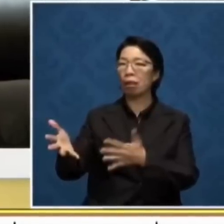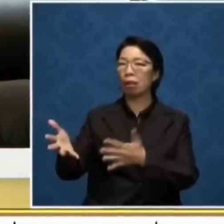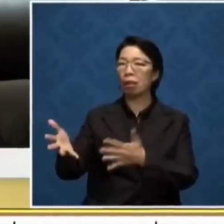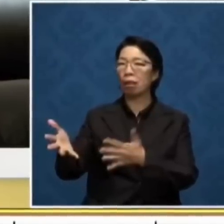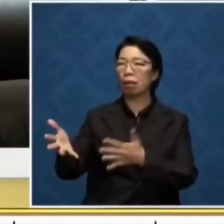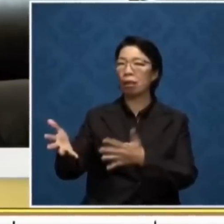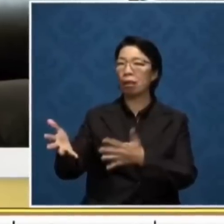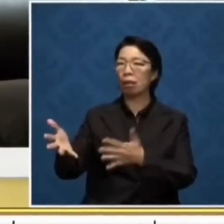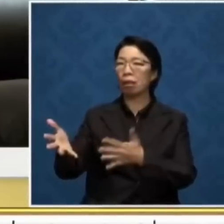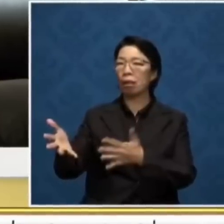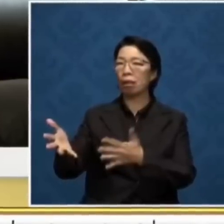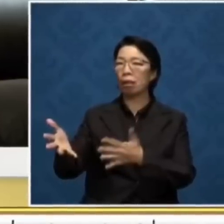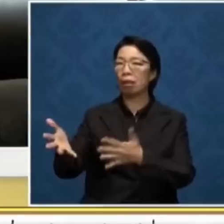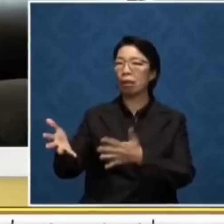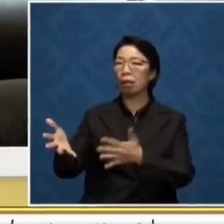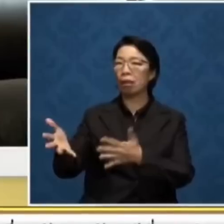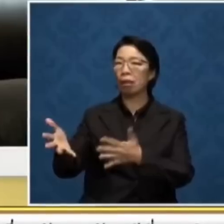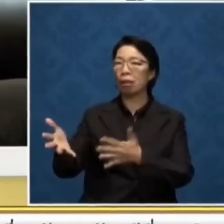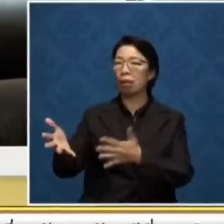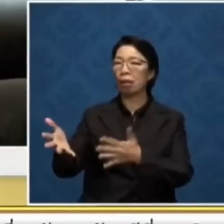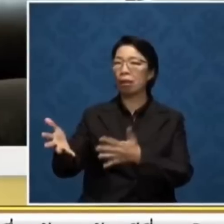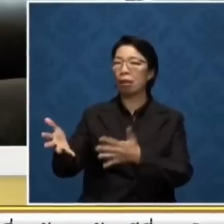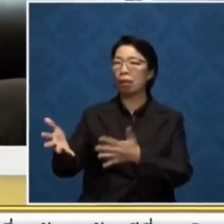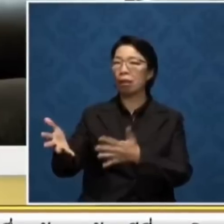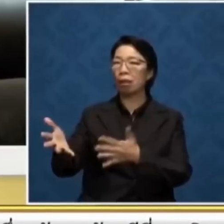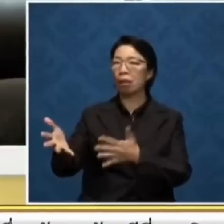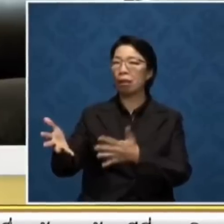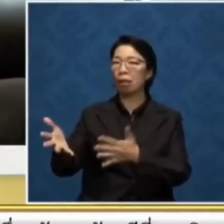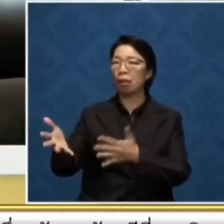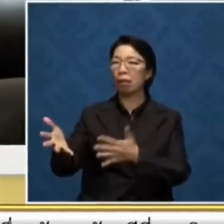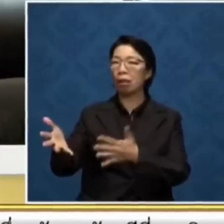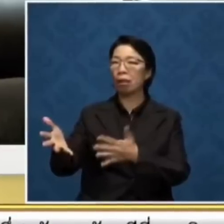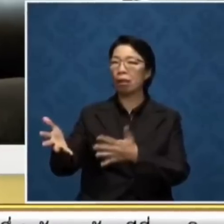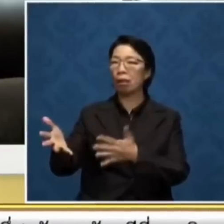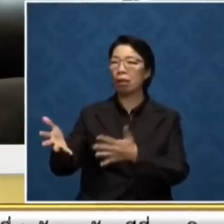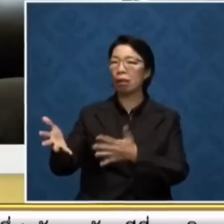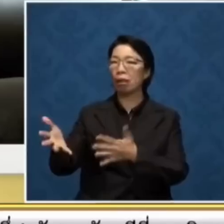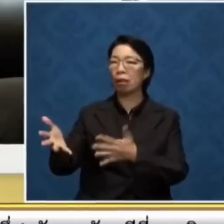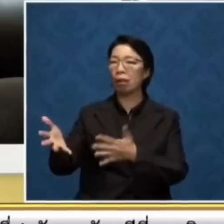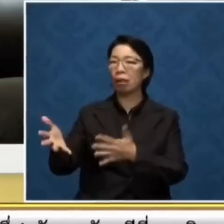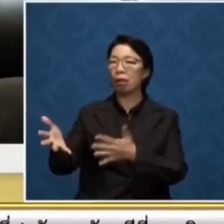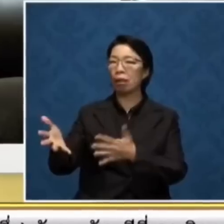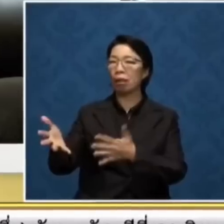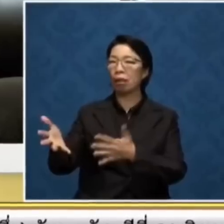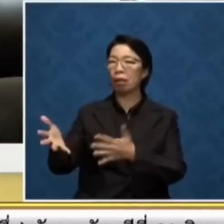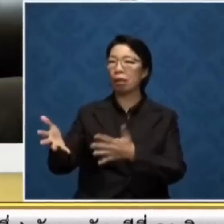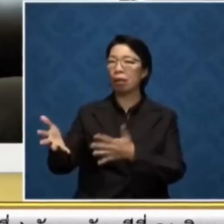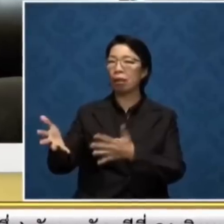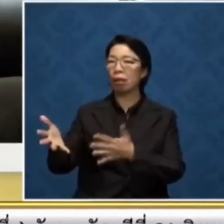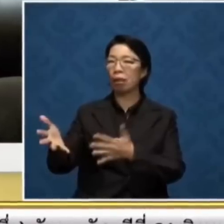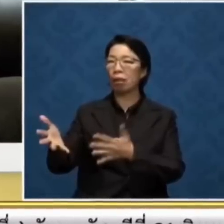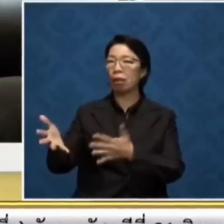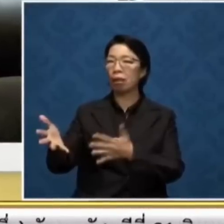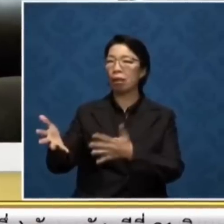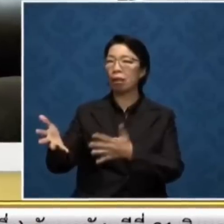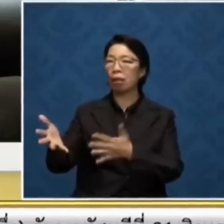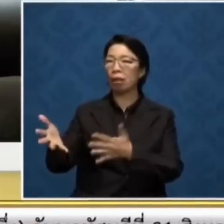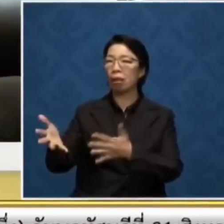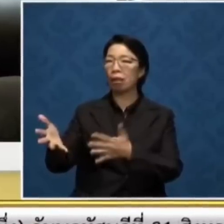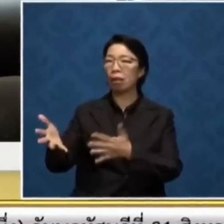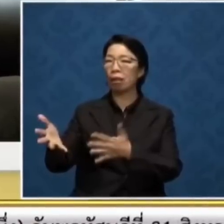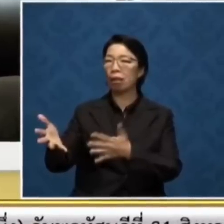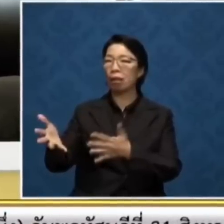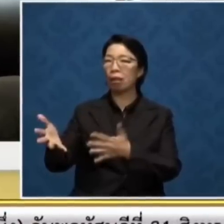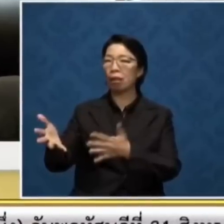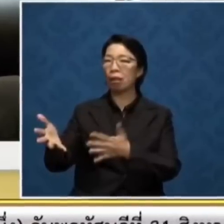Green Power จำกัดซึ่งบริษัทนี้ค่ะเป็นบริษัทย่อยของบริษัท EarthTechEnvironment จำกัดมหาชน